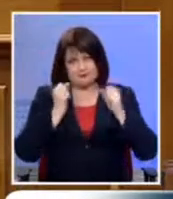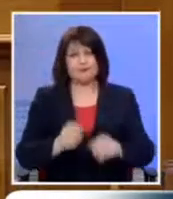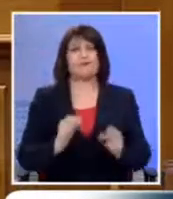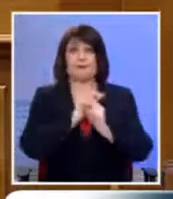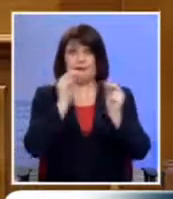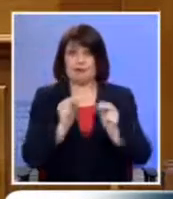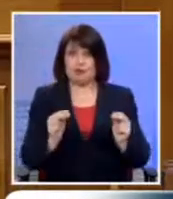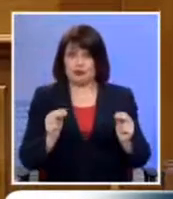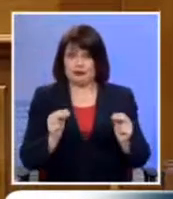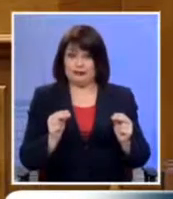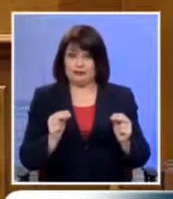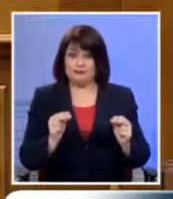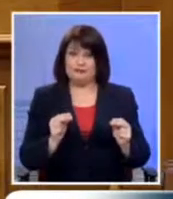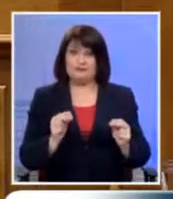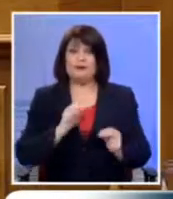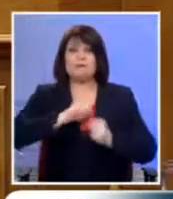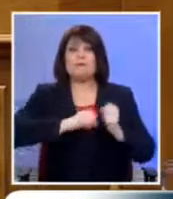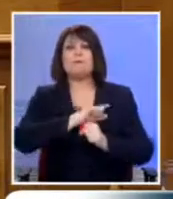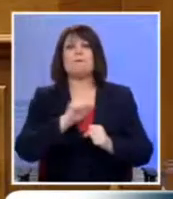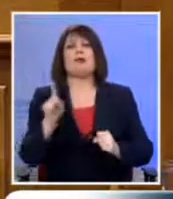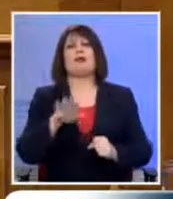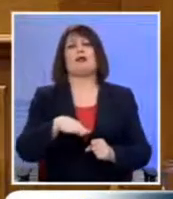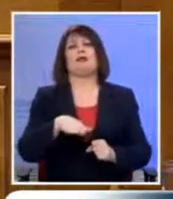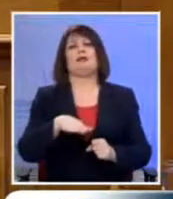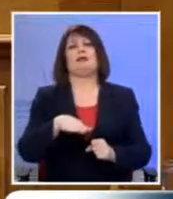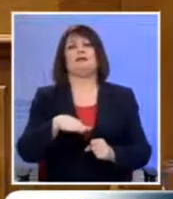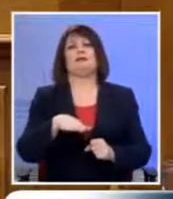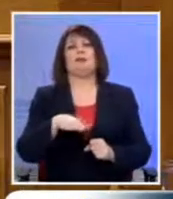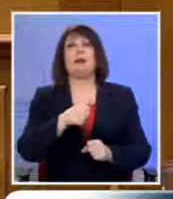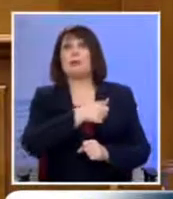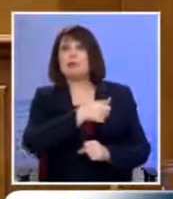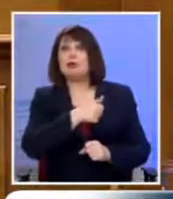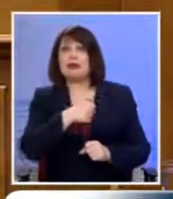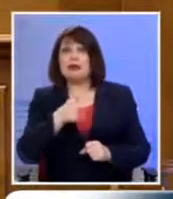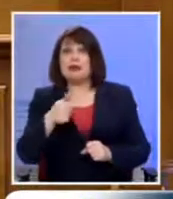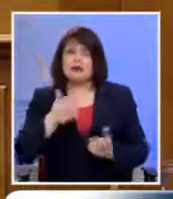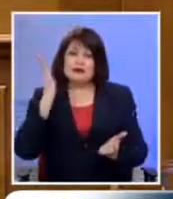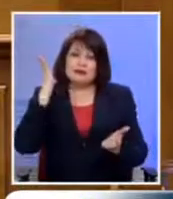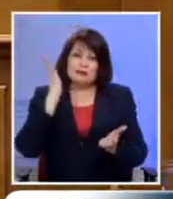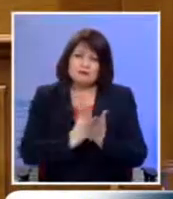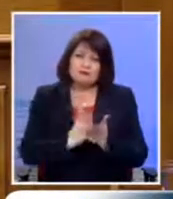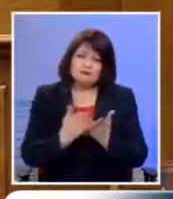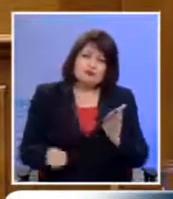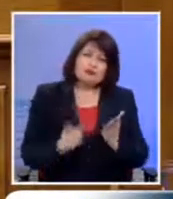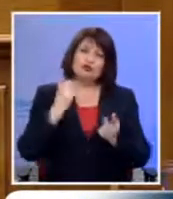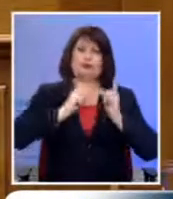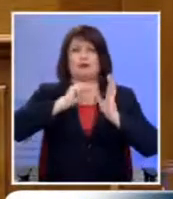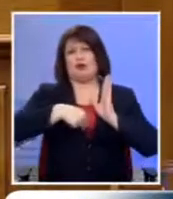Συνεπώς, μην προσπαθούμε να υποβαθμίσουμε την μοναδικότητα της τομής που λέγεται